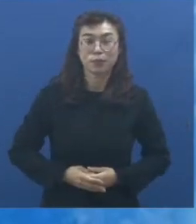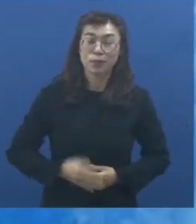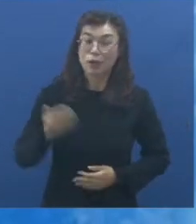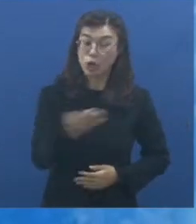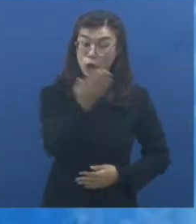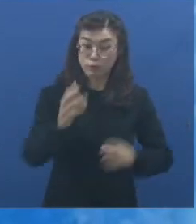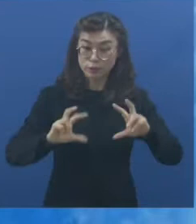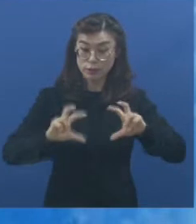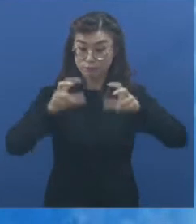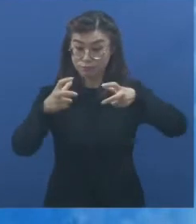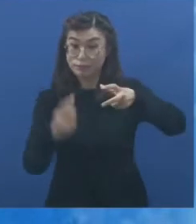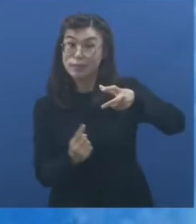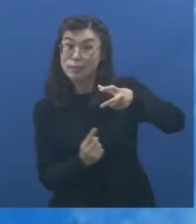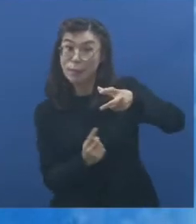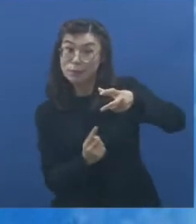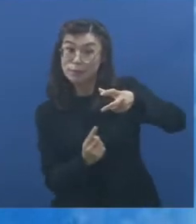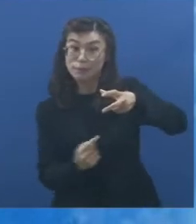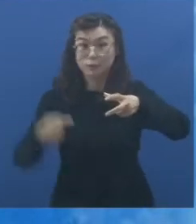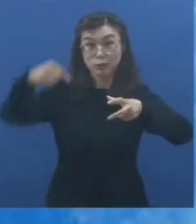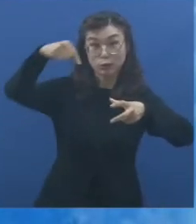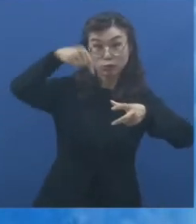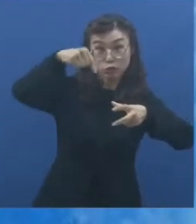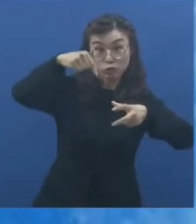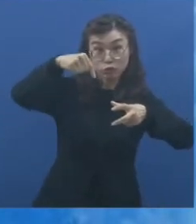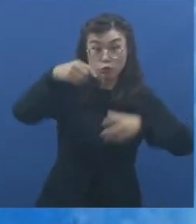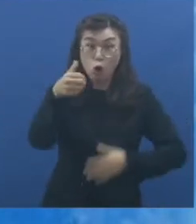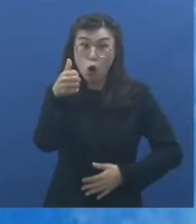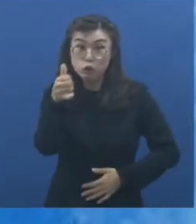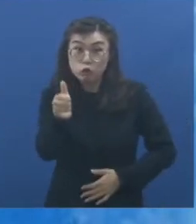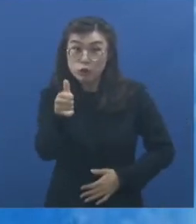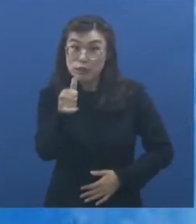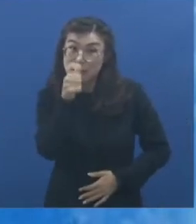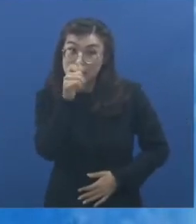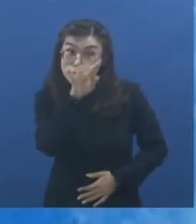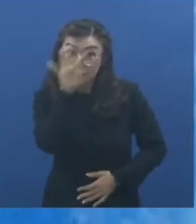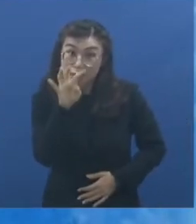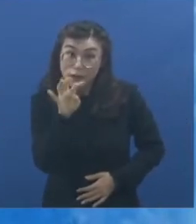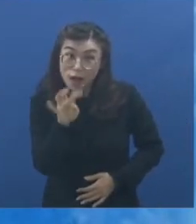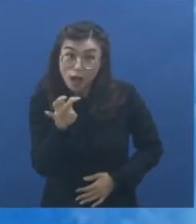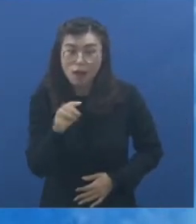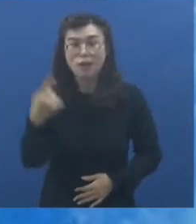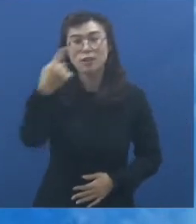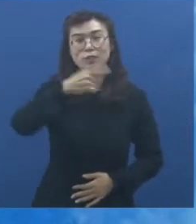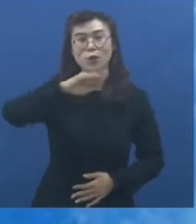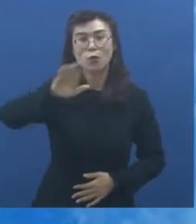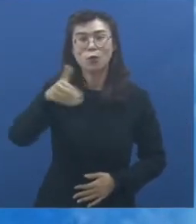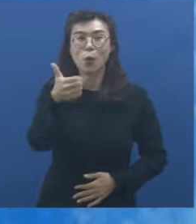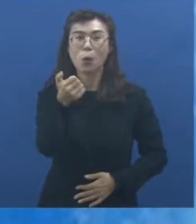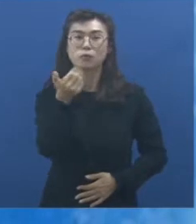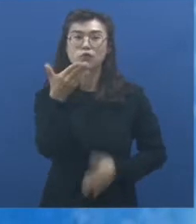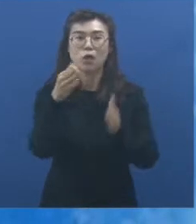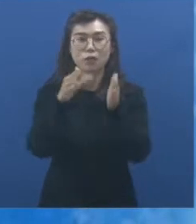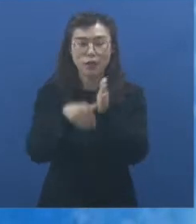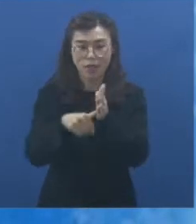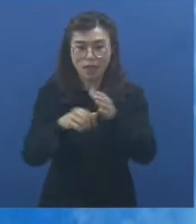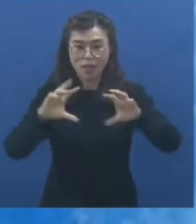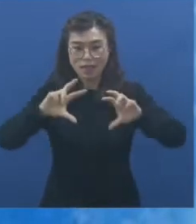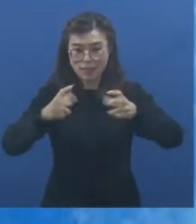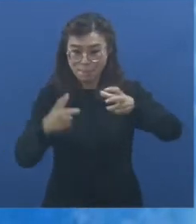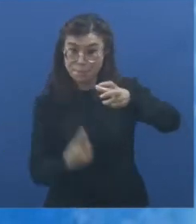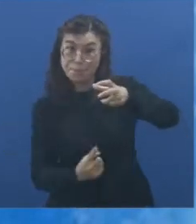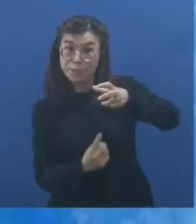남구 카고 북구 근 주인이 있을까요 자 1959년에 남극 조약이 있었어요 극에서